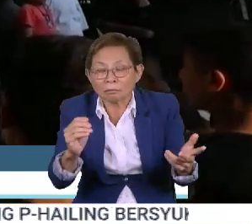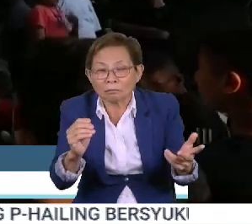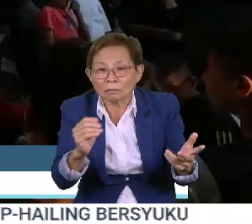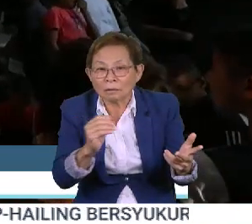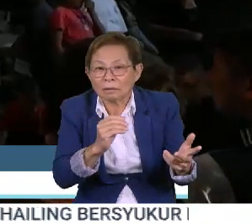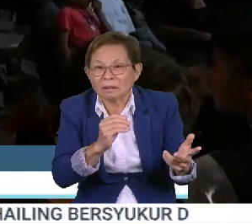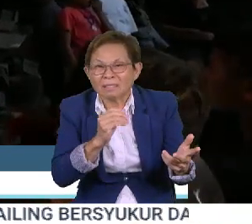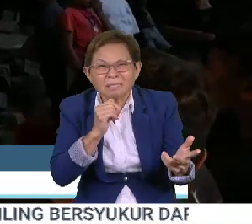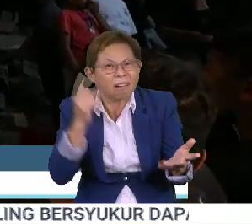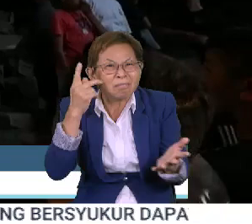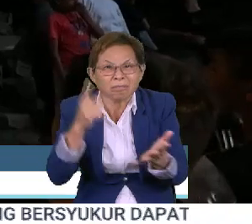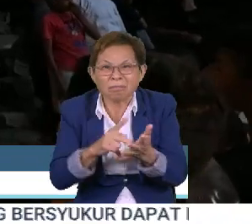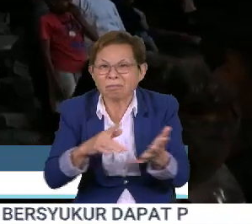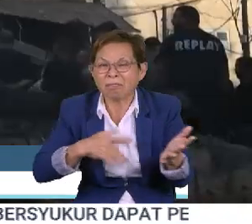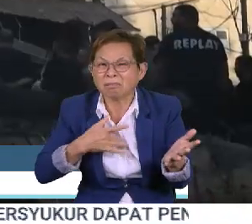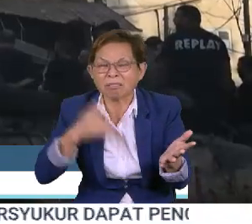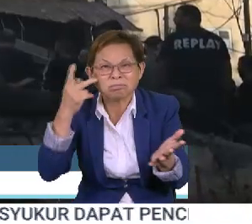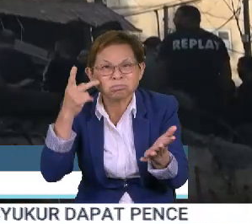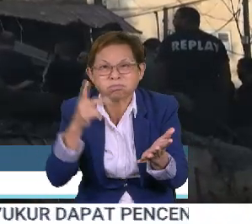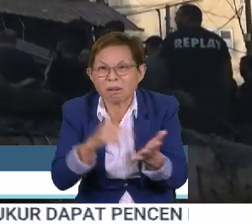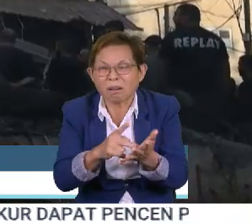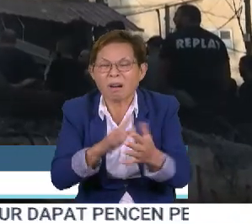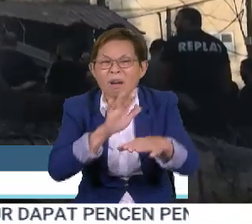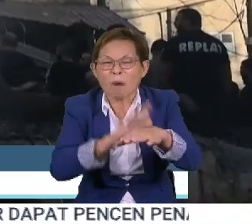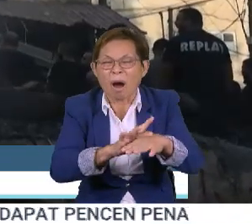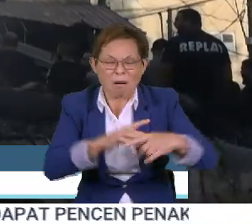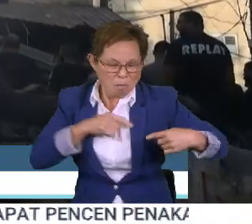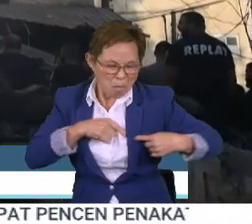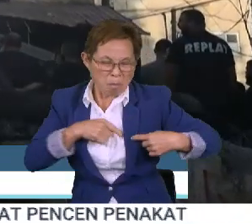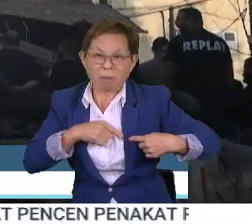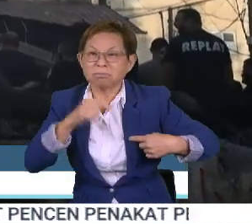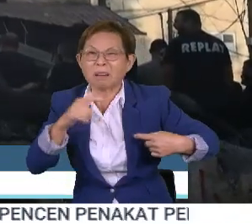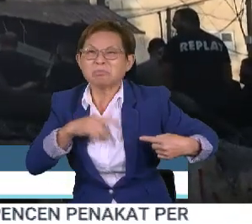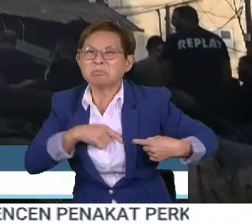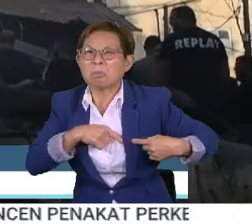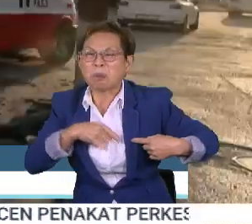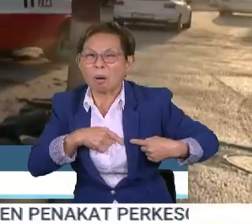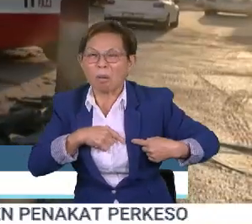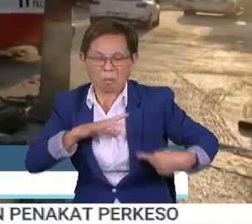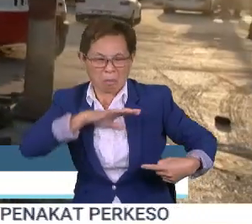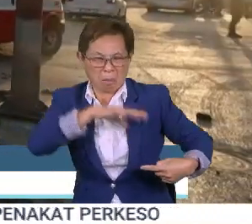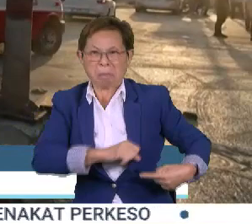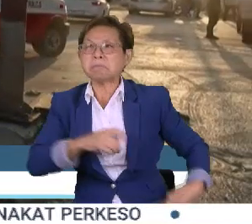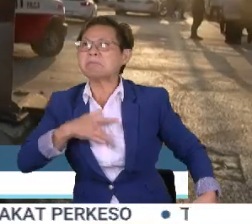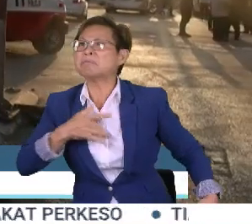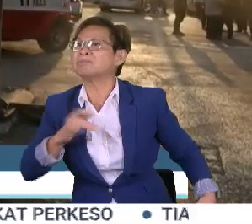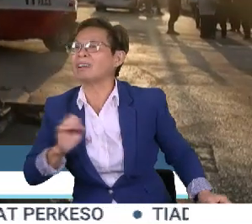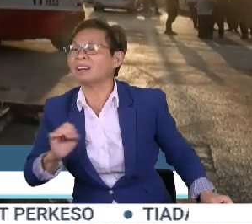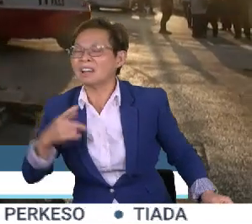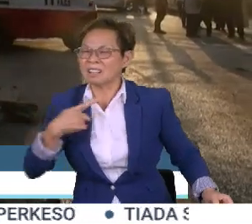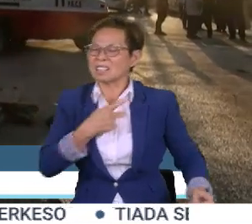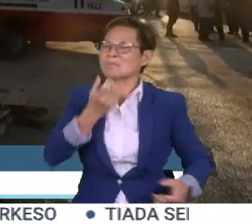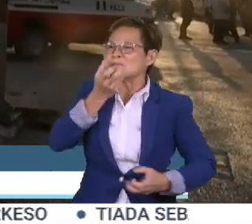mengesankan bila menyentuh atau menyinggung soal Palestina jadi kita